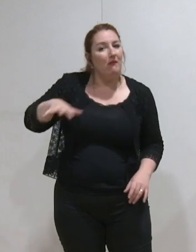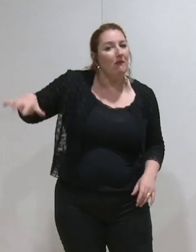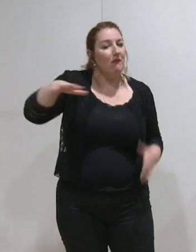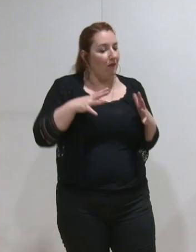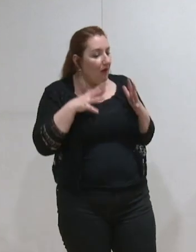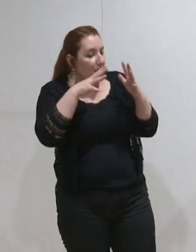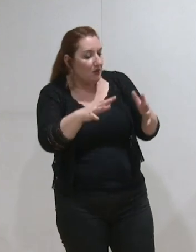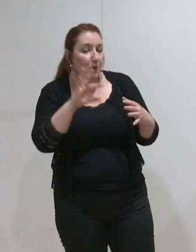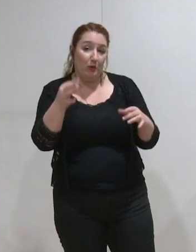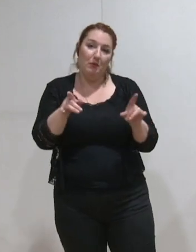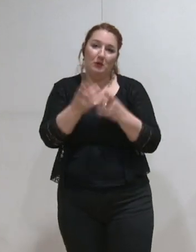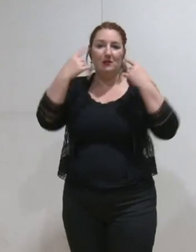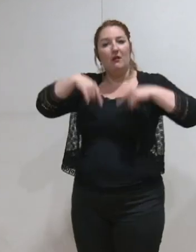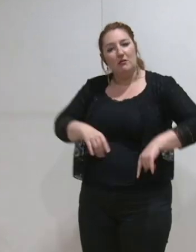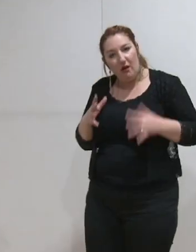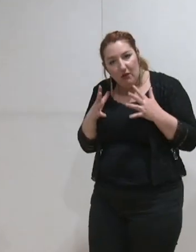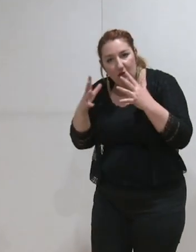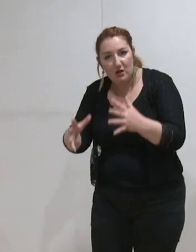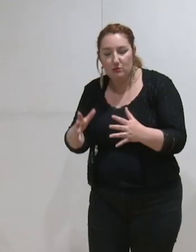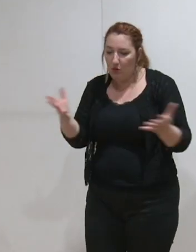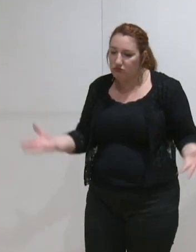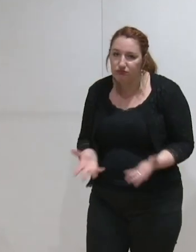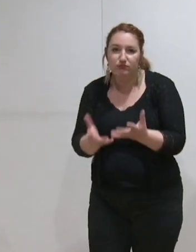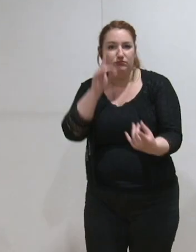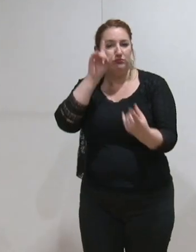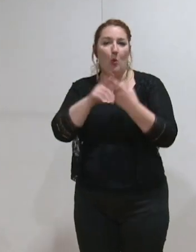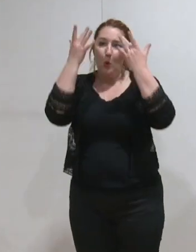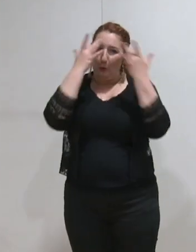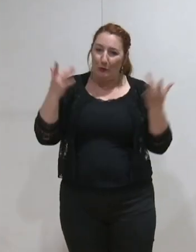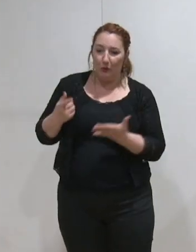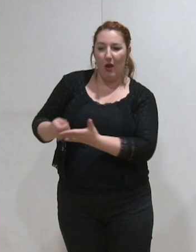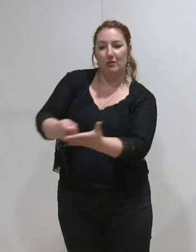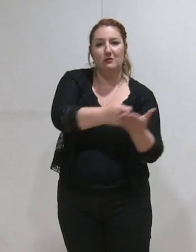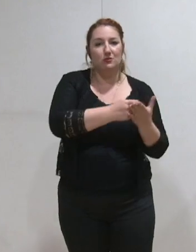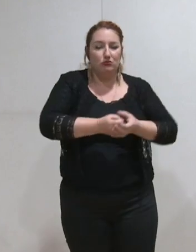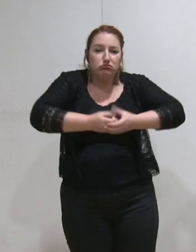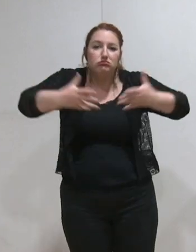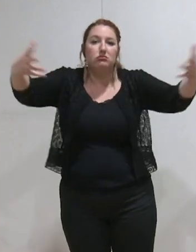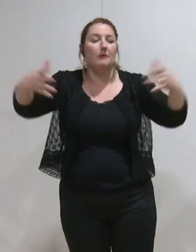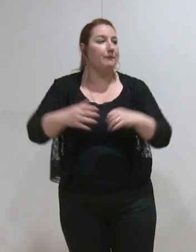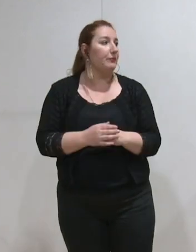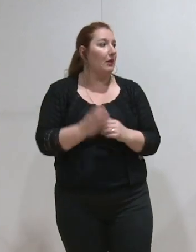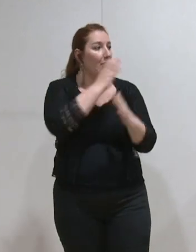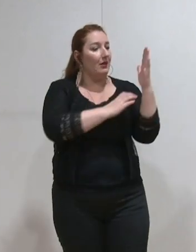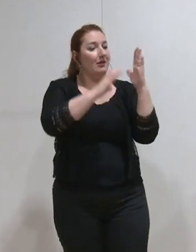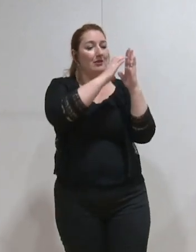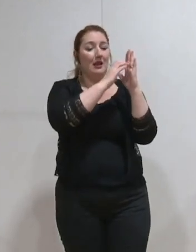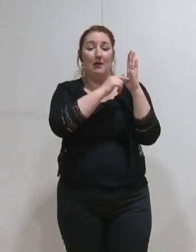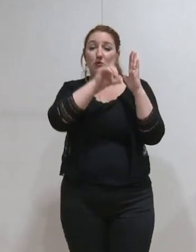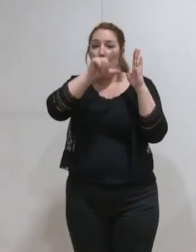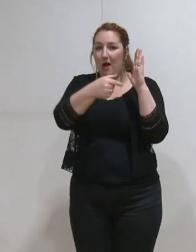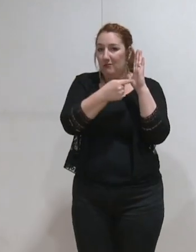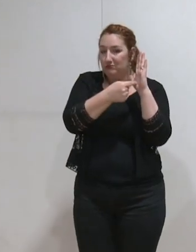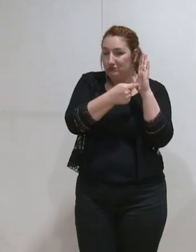engagement de l'État qui continue pour la politique d'acquisition pour la culture également dans cette délibération il y a non seulement